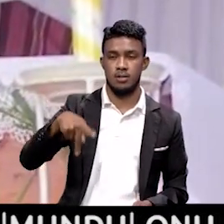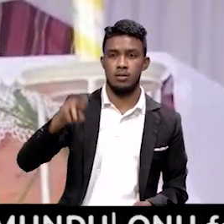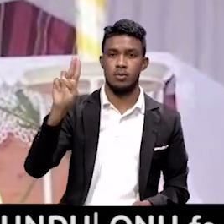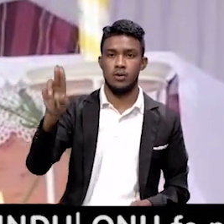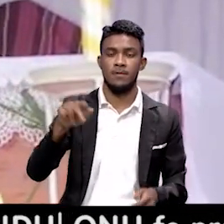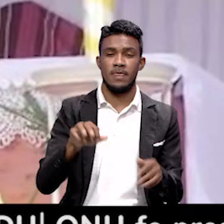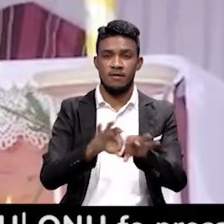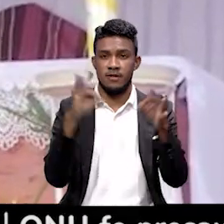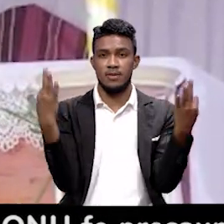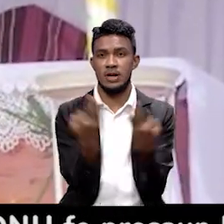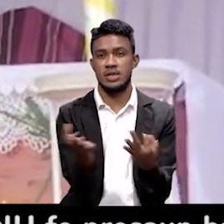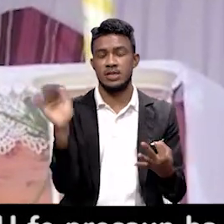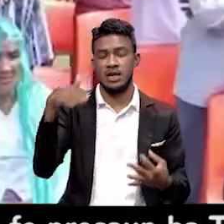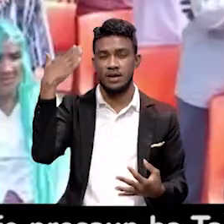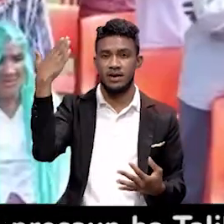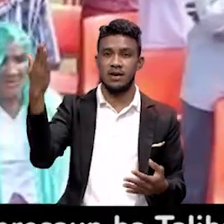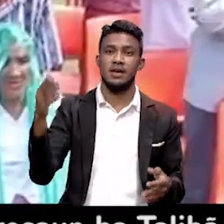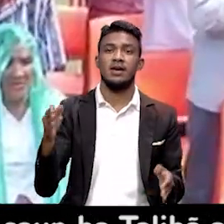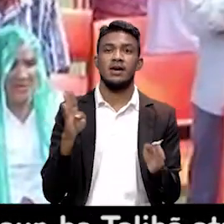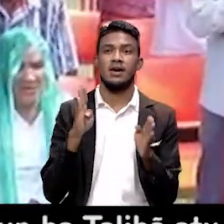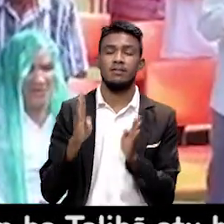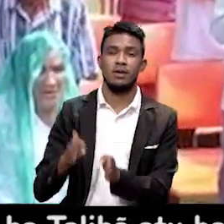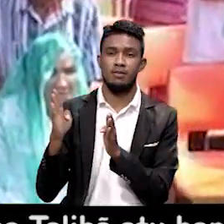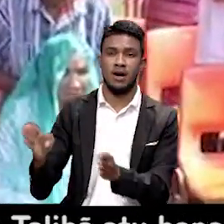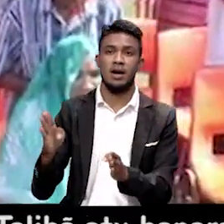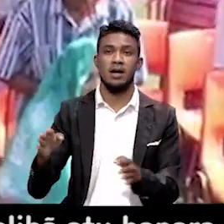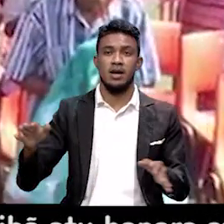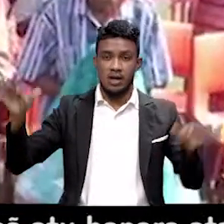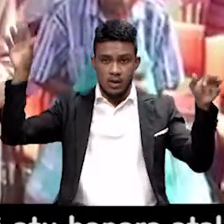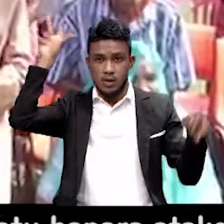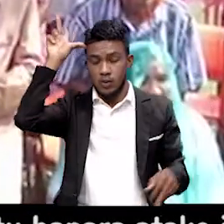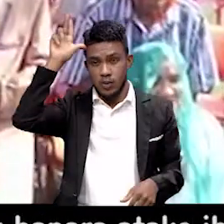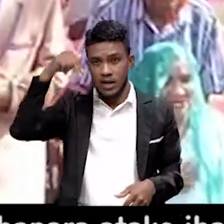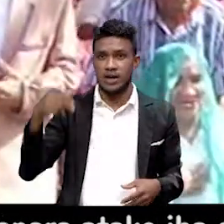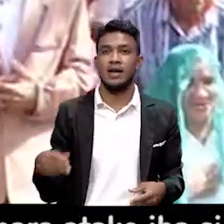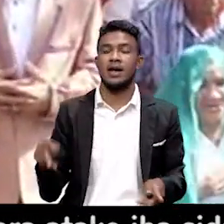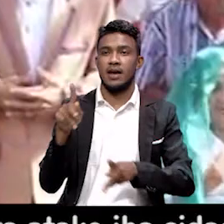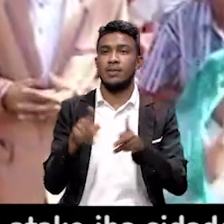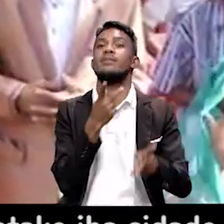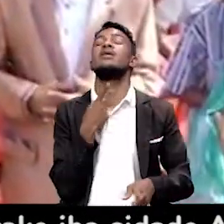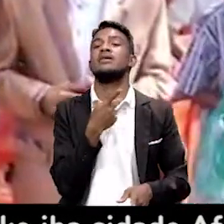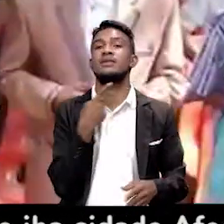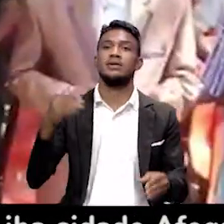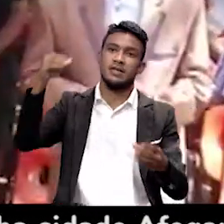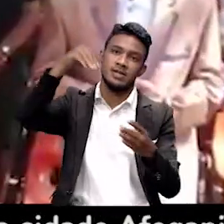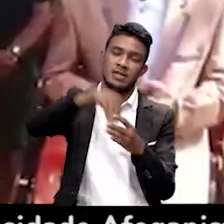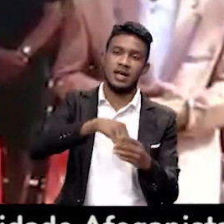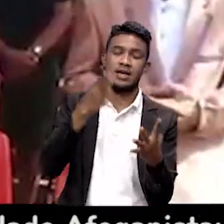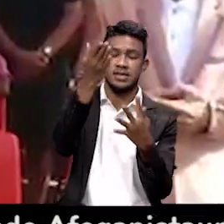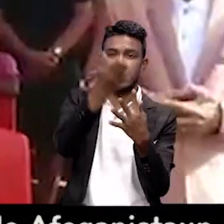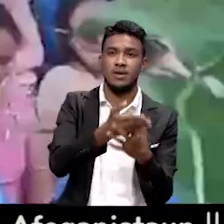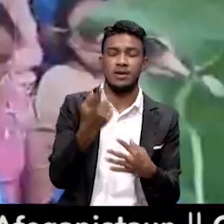Sira iha Kaidabu prepara kuda ida hodi oferese ba Amu Celestino da Costa atu sae hodi hakat ba Fatin